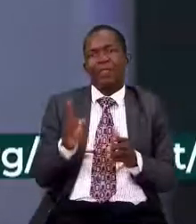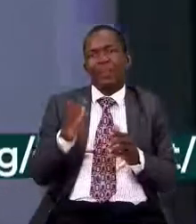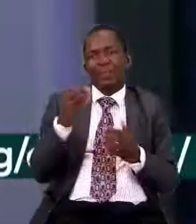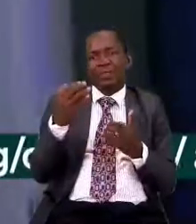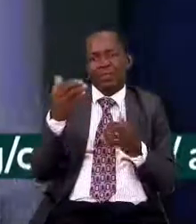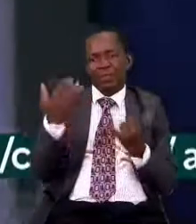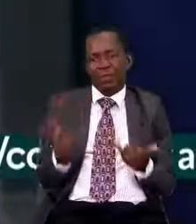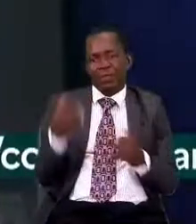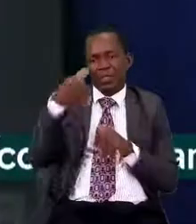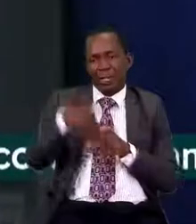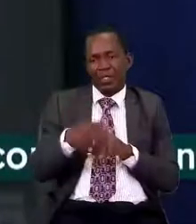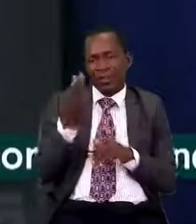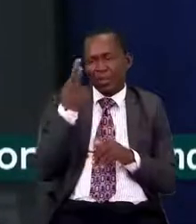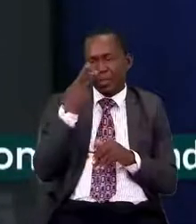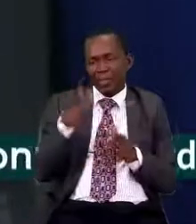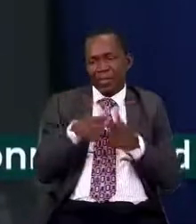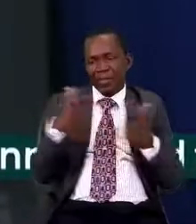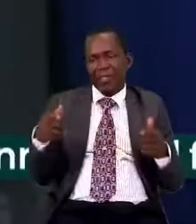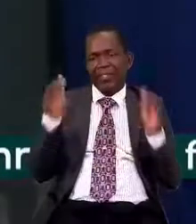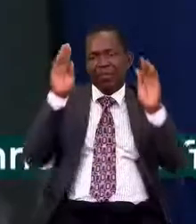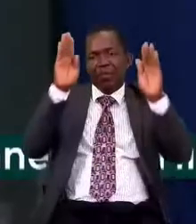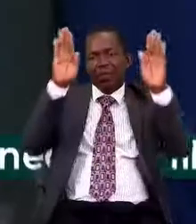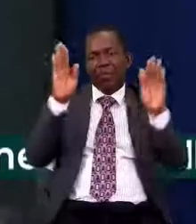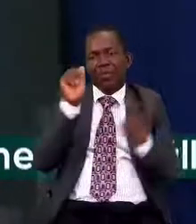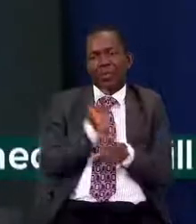nus. Vous allez voir des